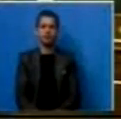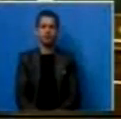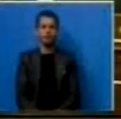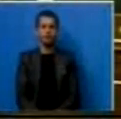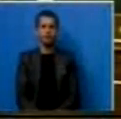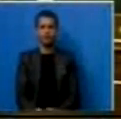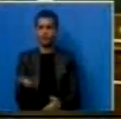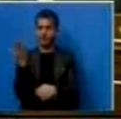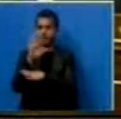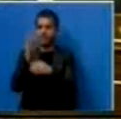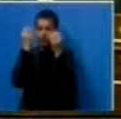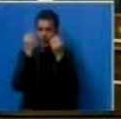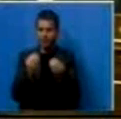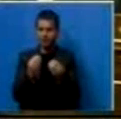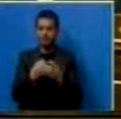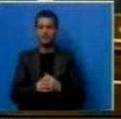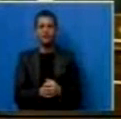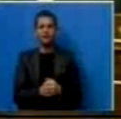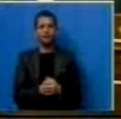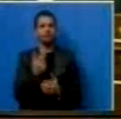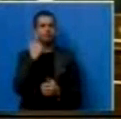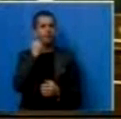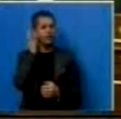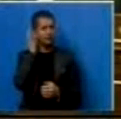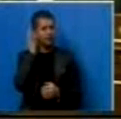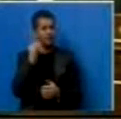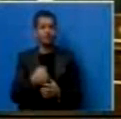Deputet të nderuar, zonja zotri,